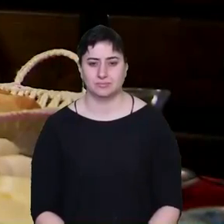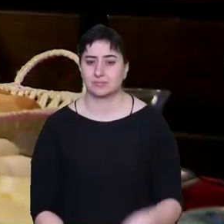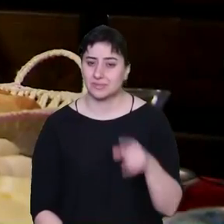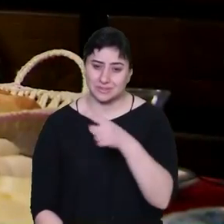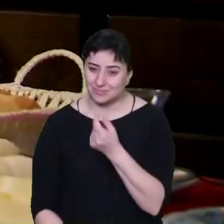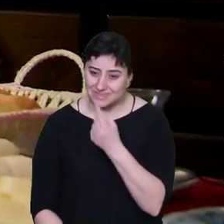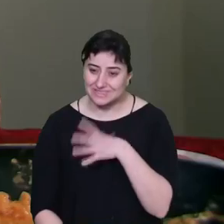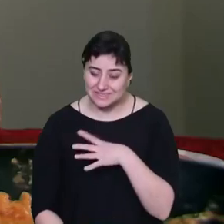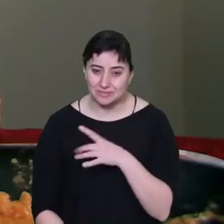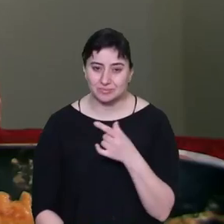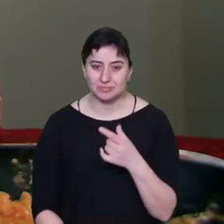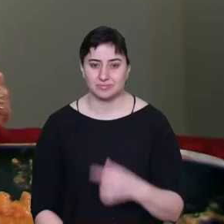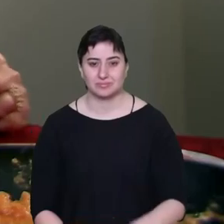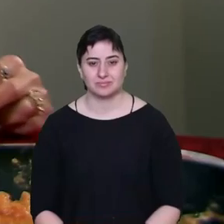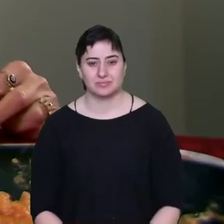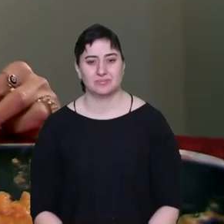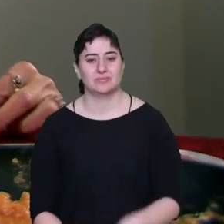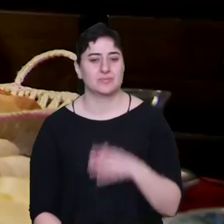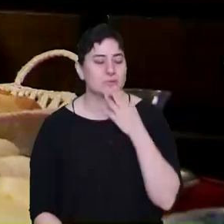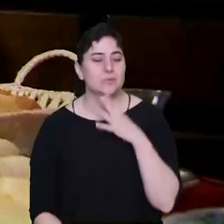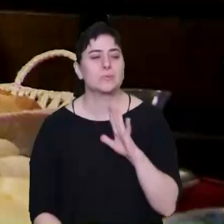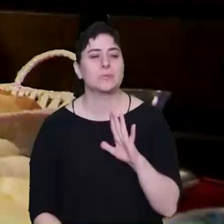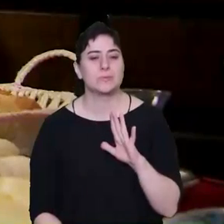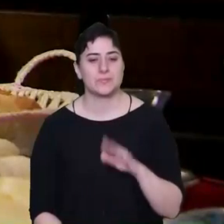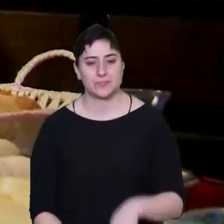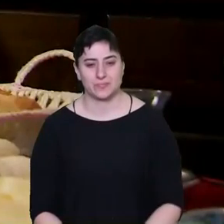Siz de biraz alır mıydınız? Yok.